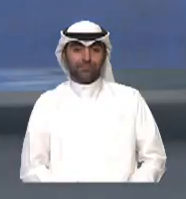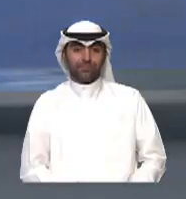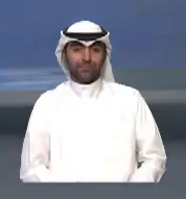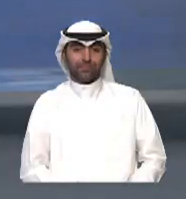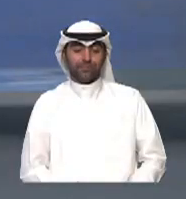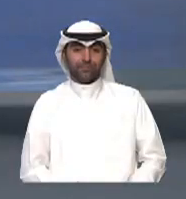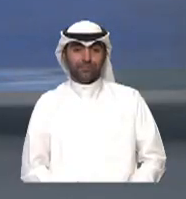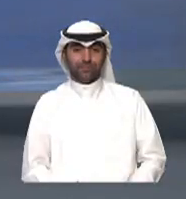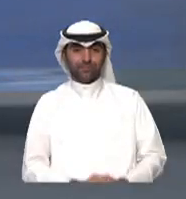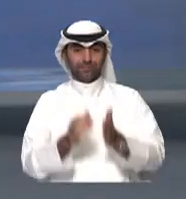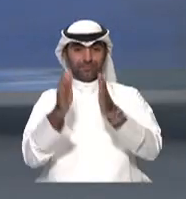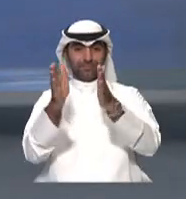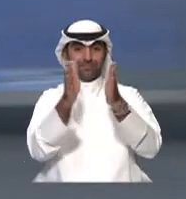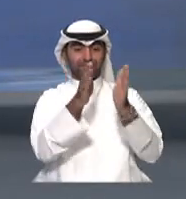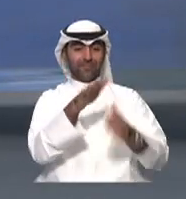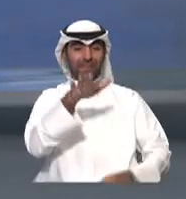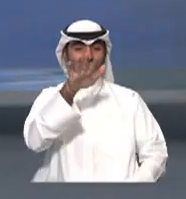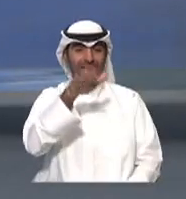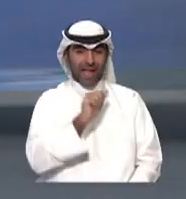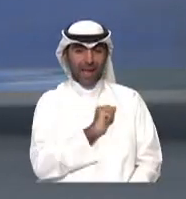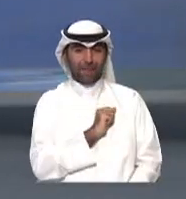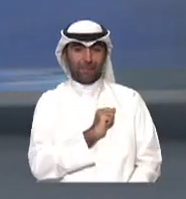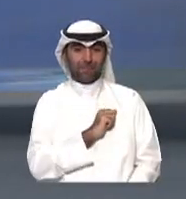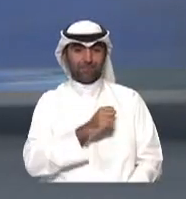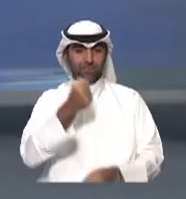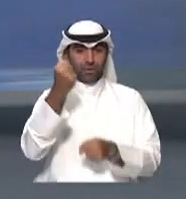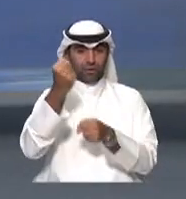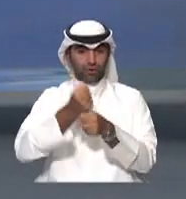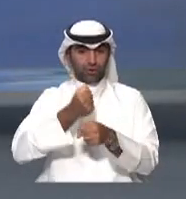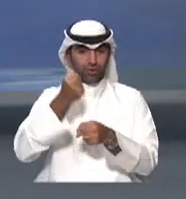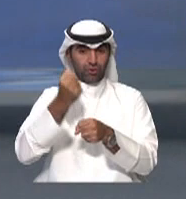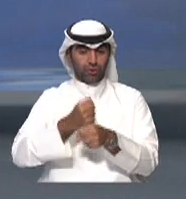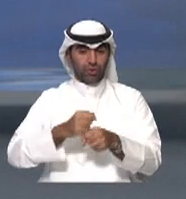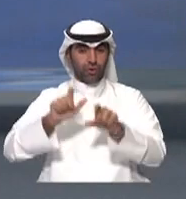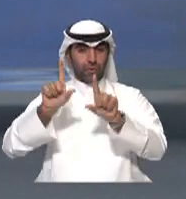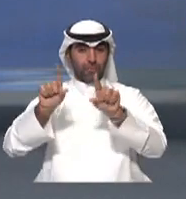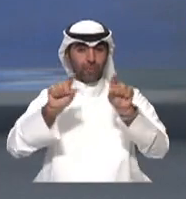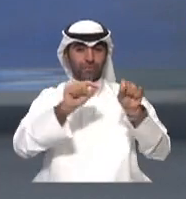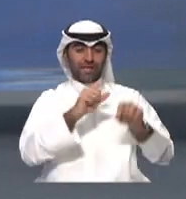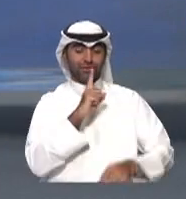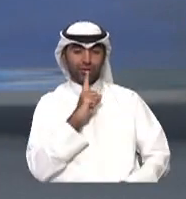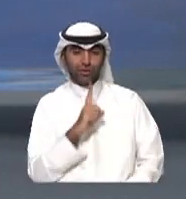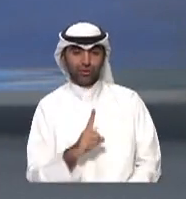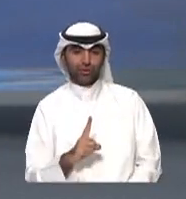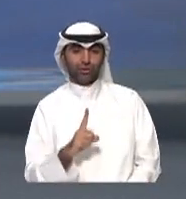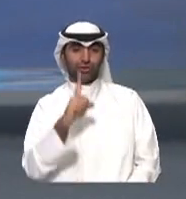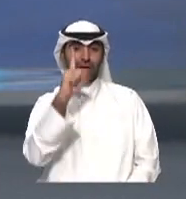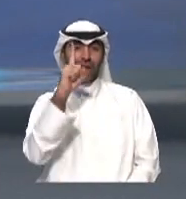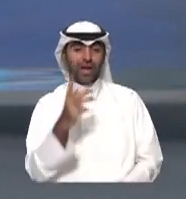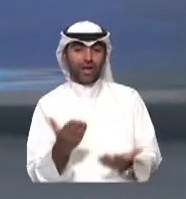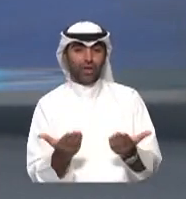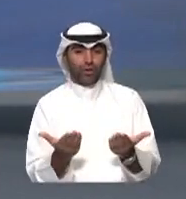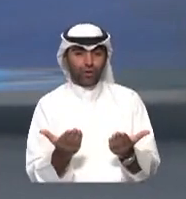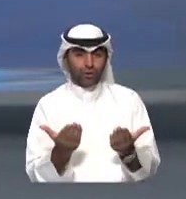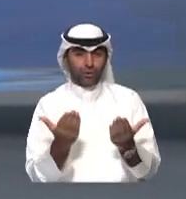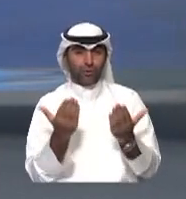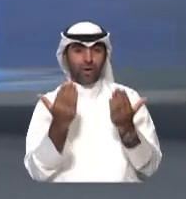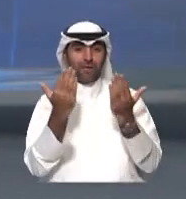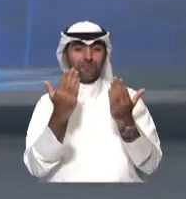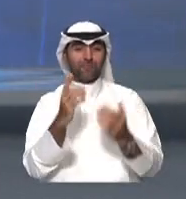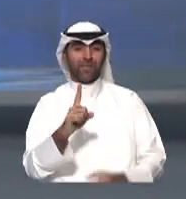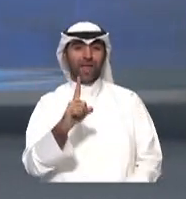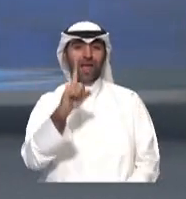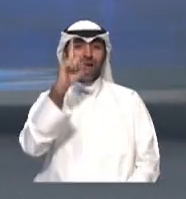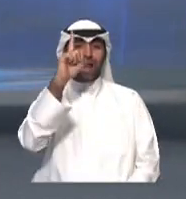إن الله لا يضيع أجر من أحسن عمله. تواصل مؤشرات الوضع الوبائي في البلاد تسجيل